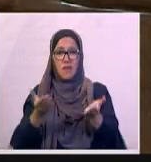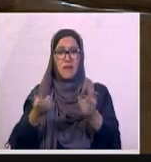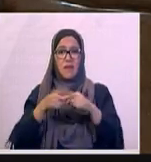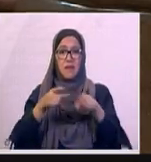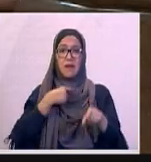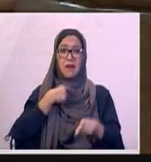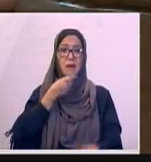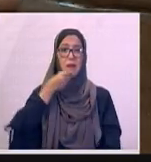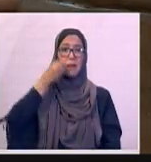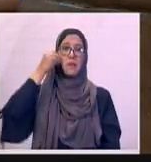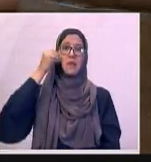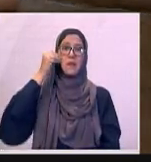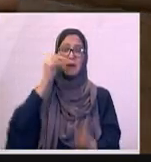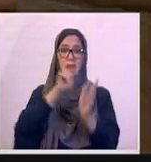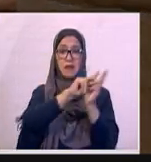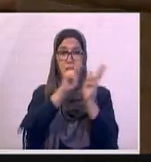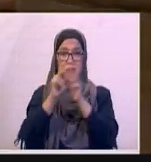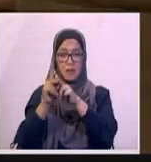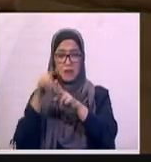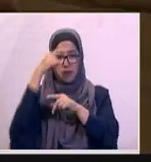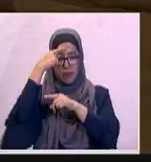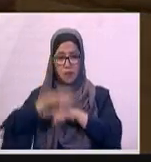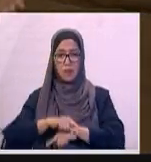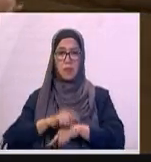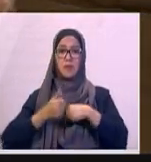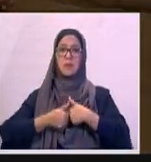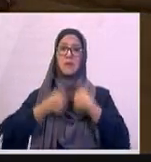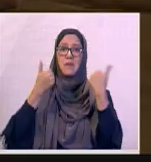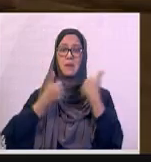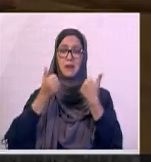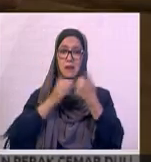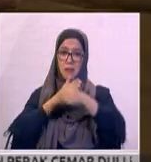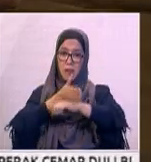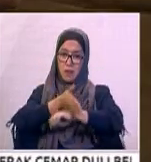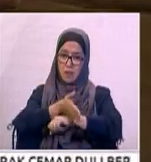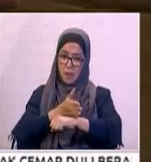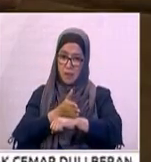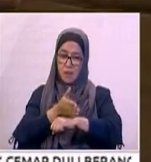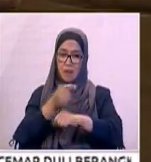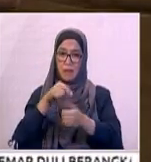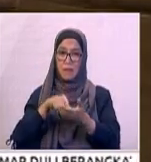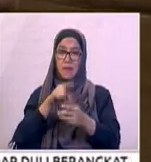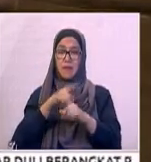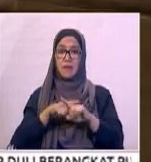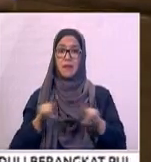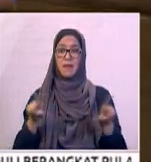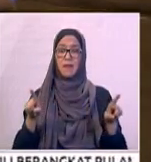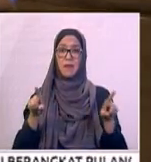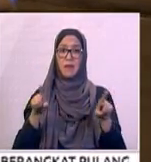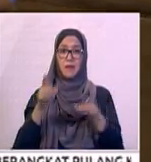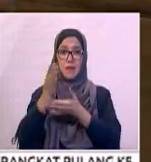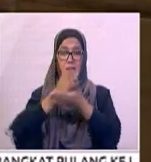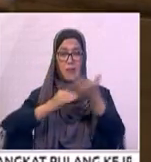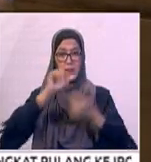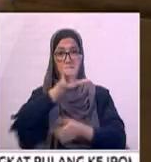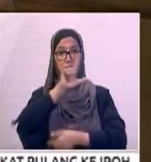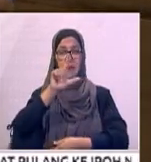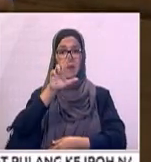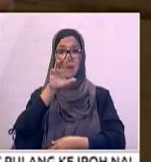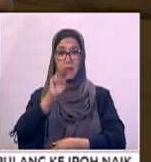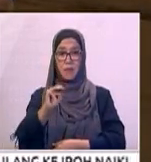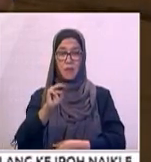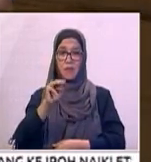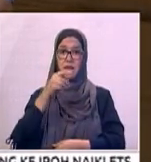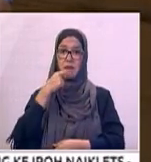ke kampung halaman sempena sambutan Hari Raya Aidiladha. Namun pihak Lembaga Lebuh Raya Malaysia LLM menjangkakan